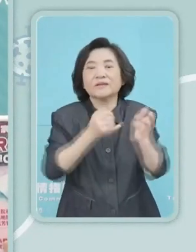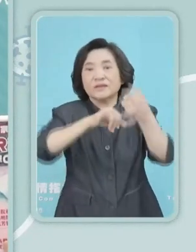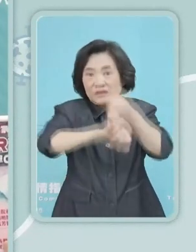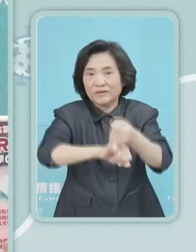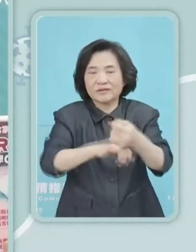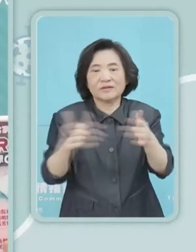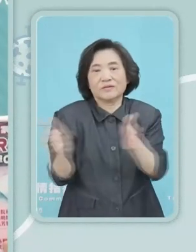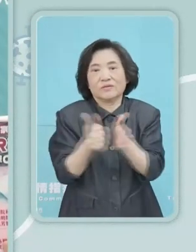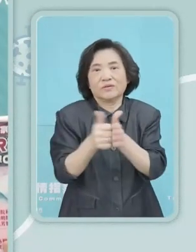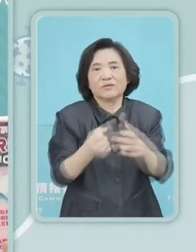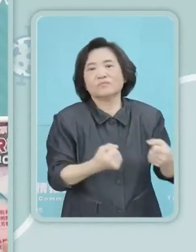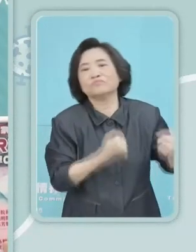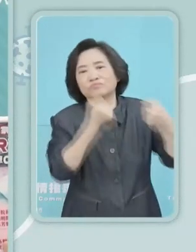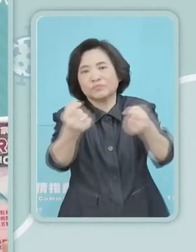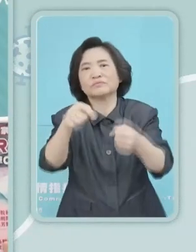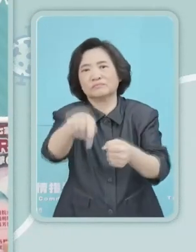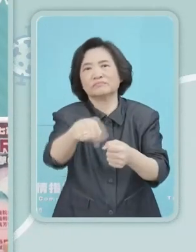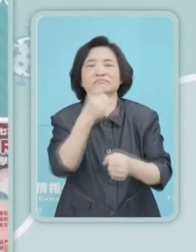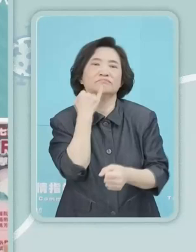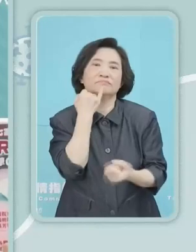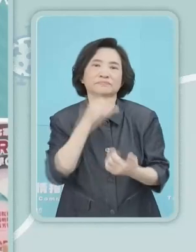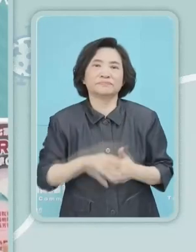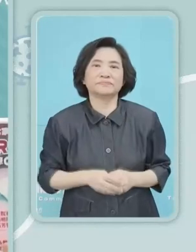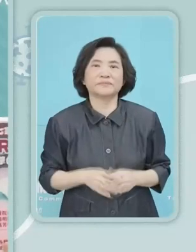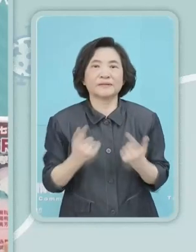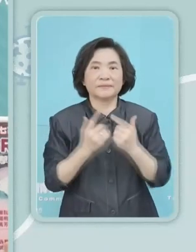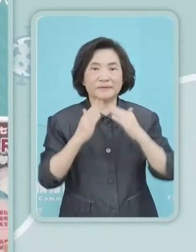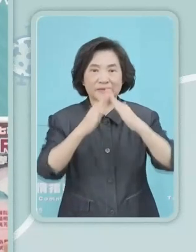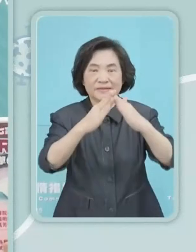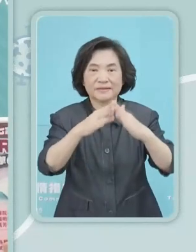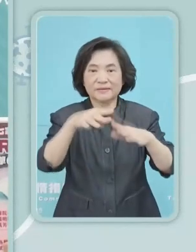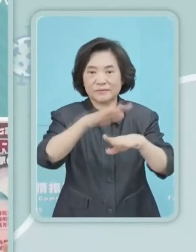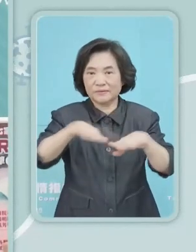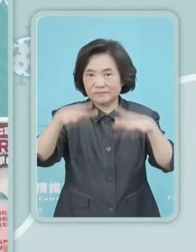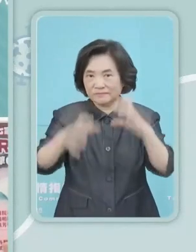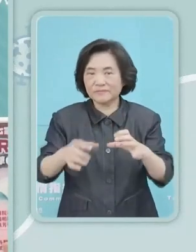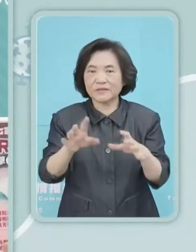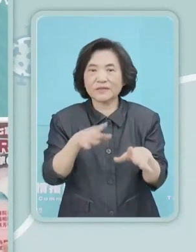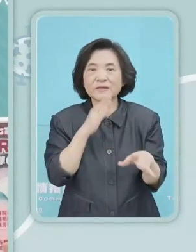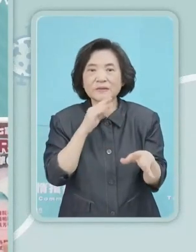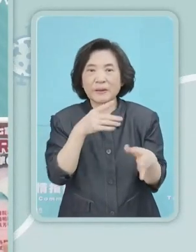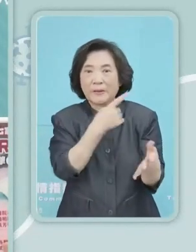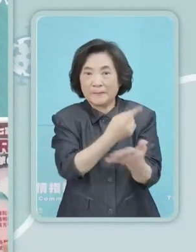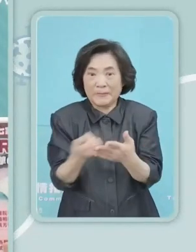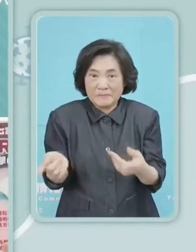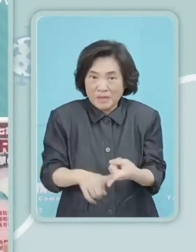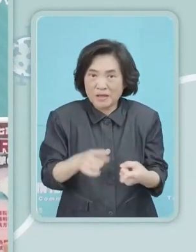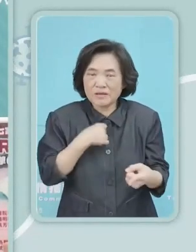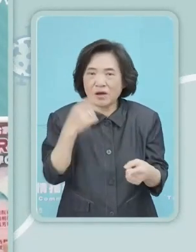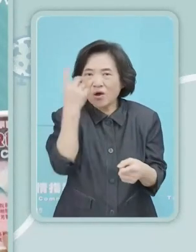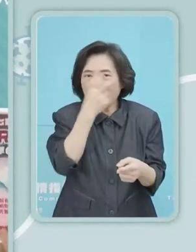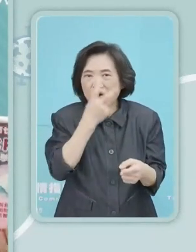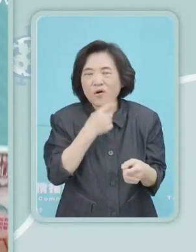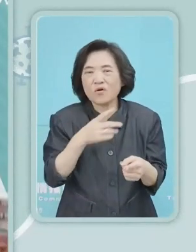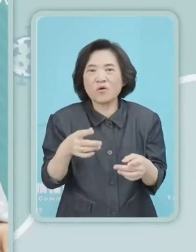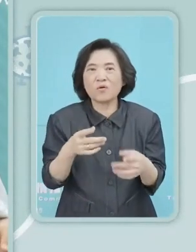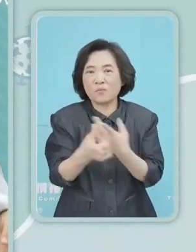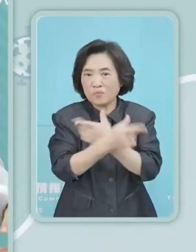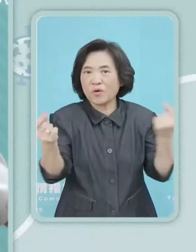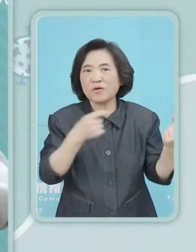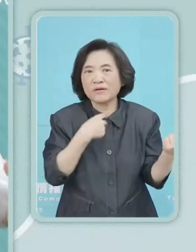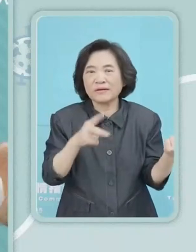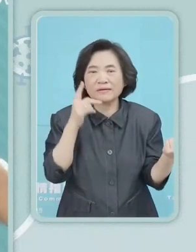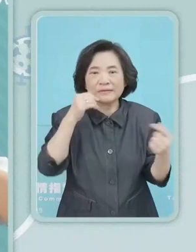队去做，那这样就可以了。所以我们在台北市建立一个普筛的 PCR 系统。那过去我们